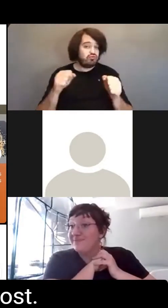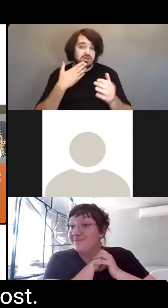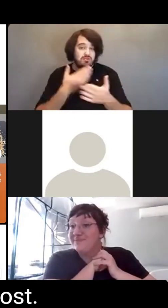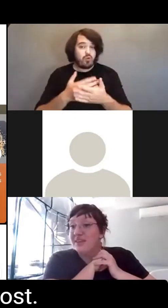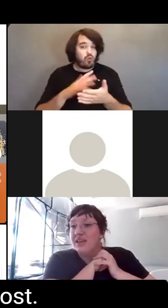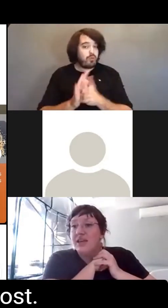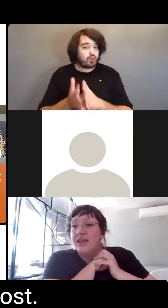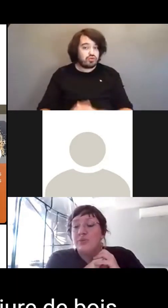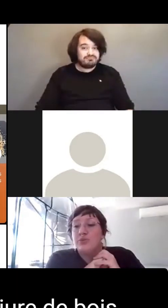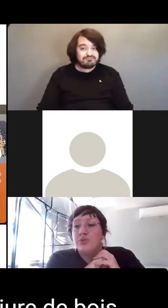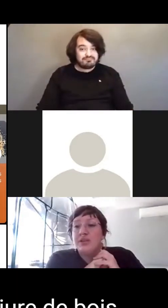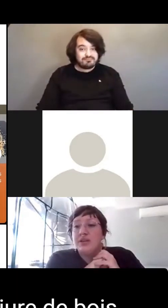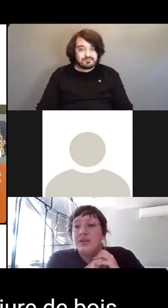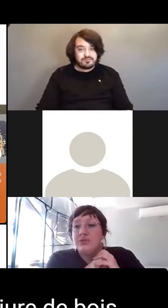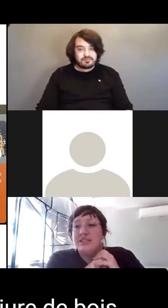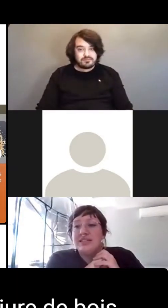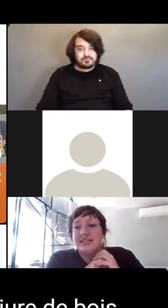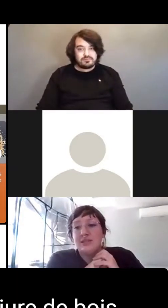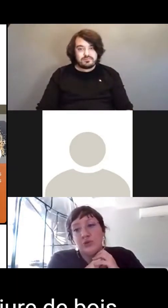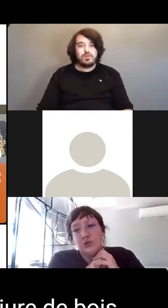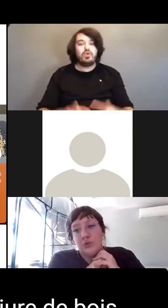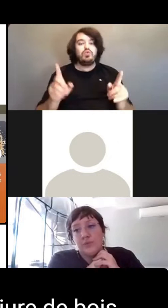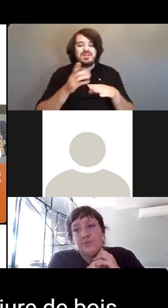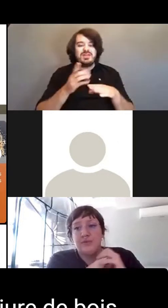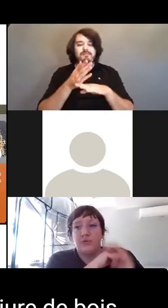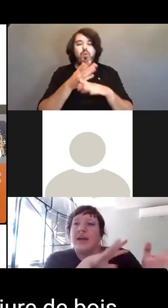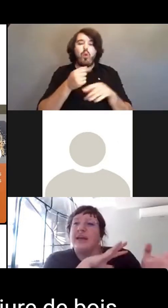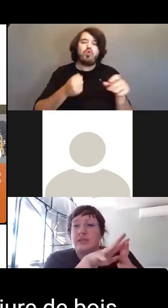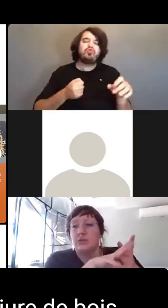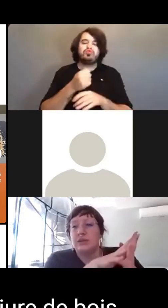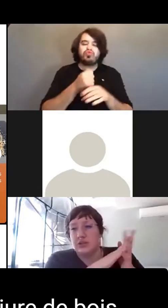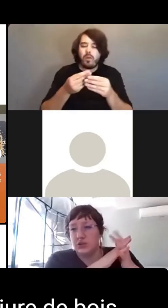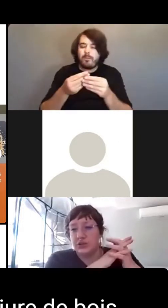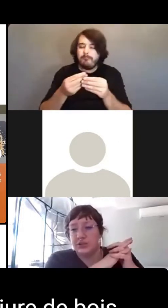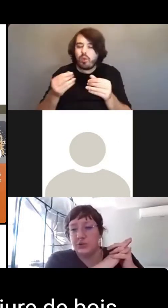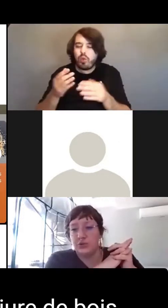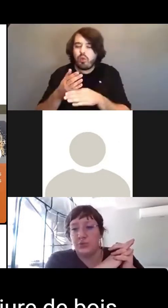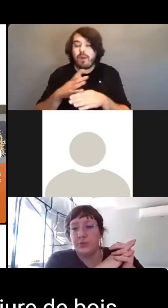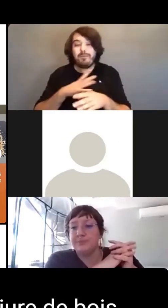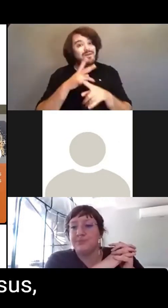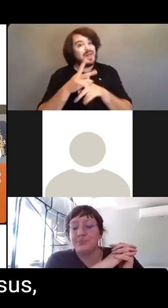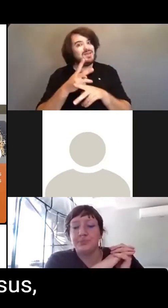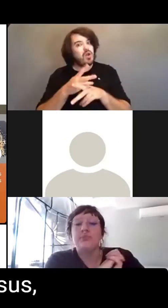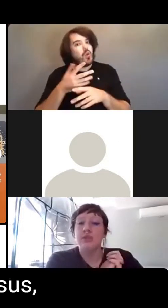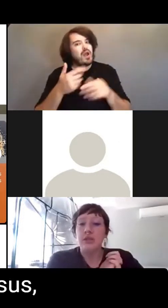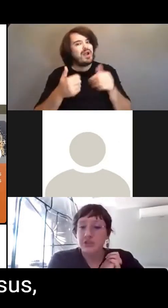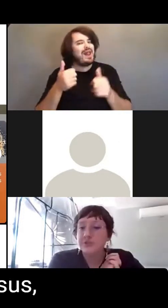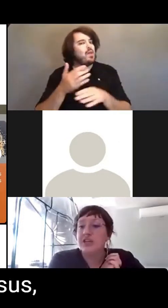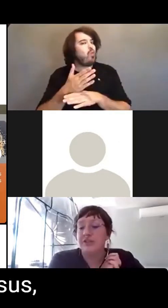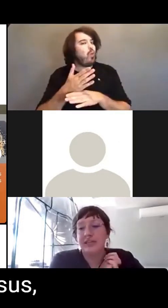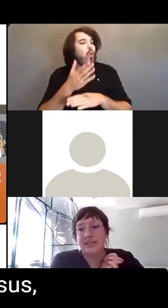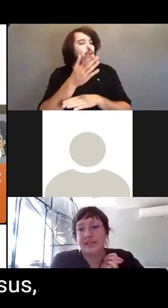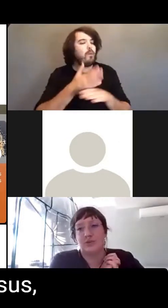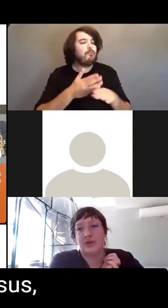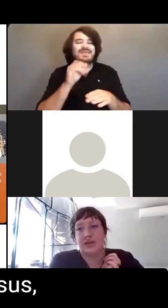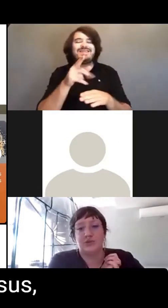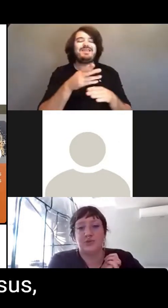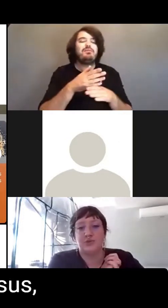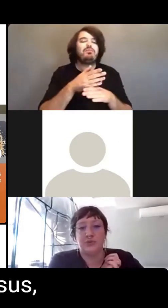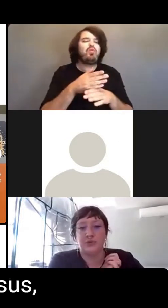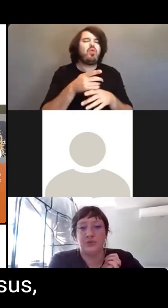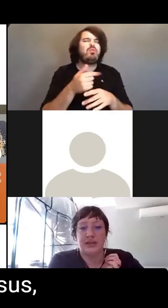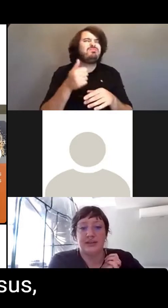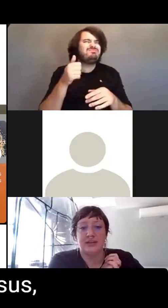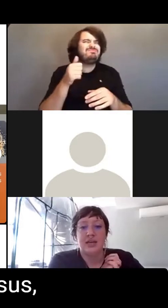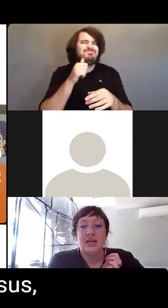compost. Puis aussi la sciure de bois. Mais il faut faire attention à quel genre de sciure de bois. Si vous avez des questions là-dessus,